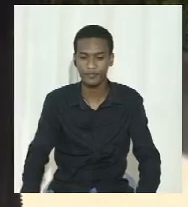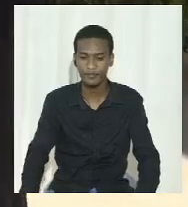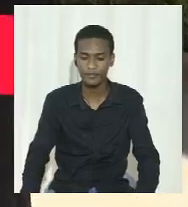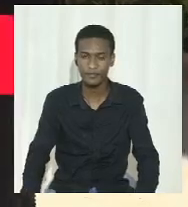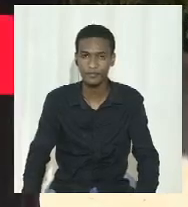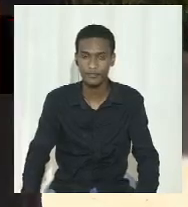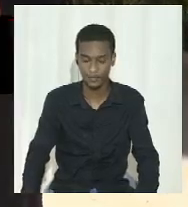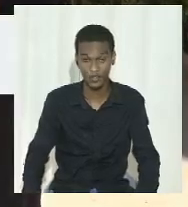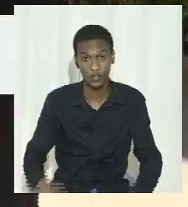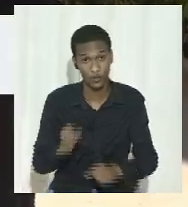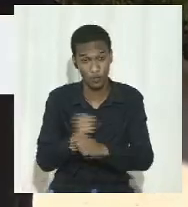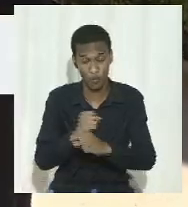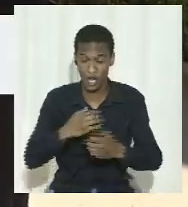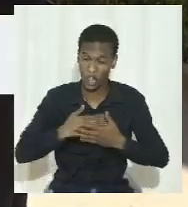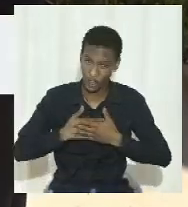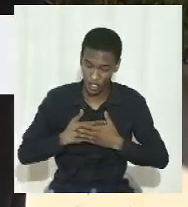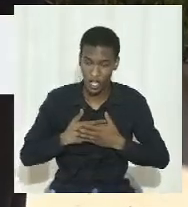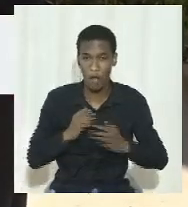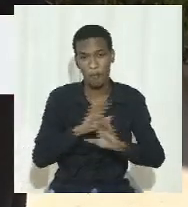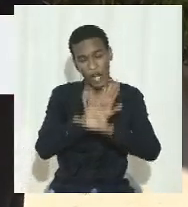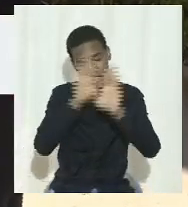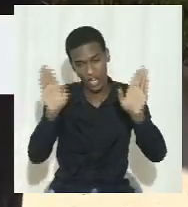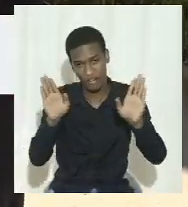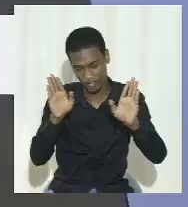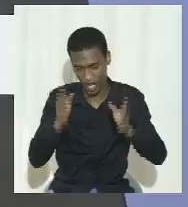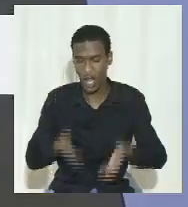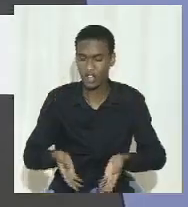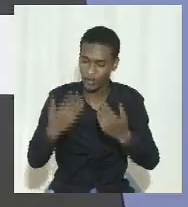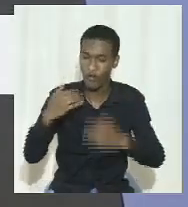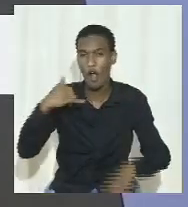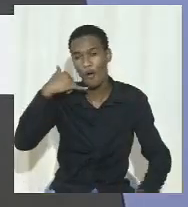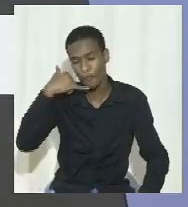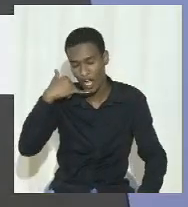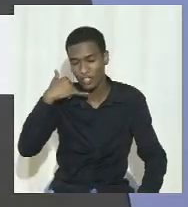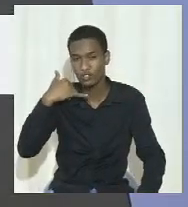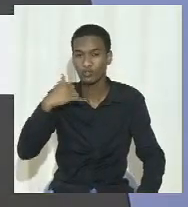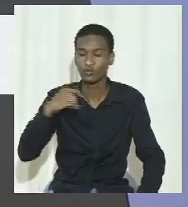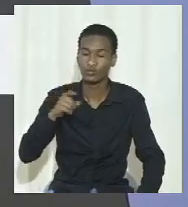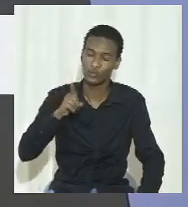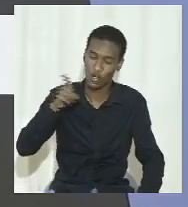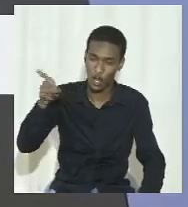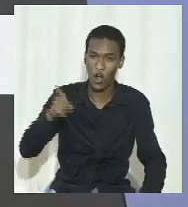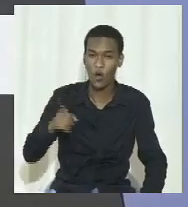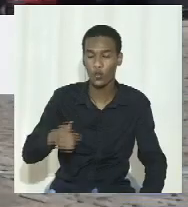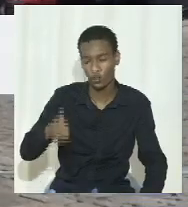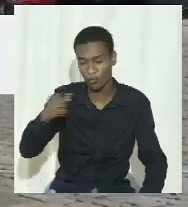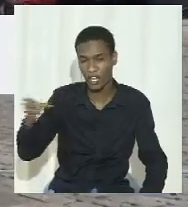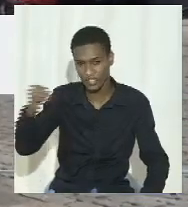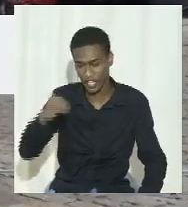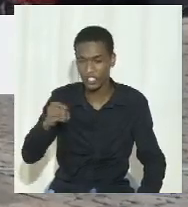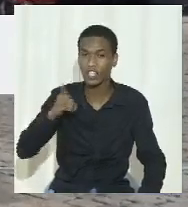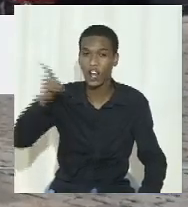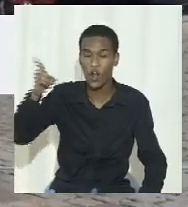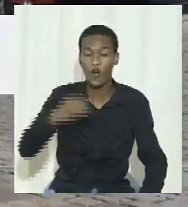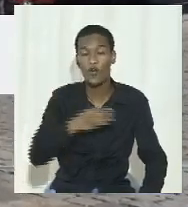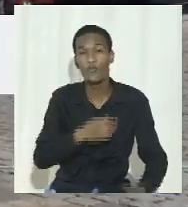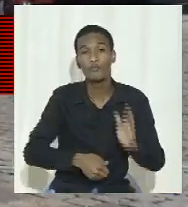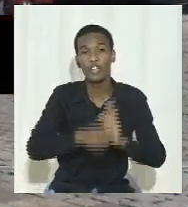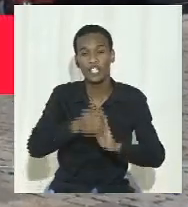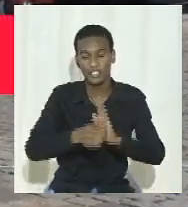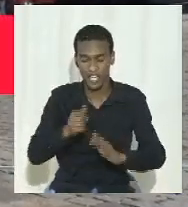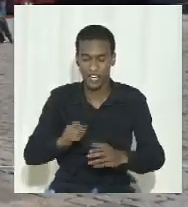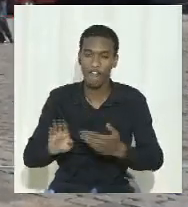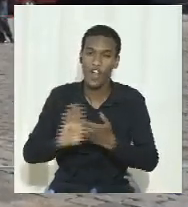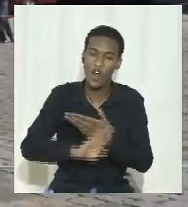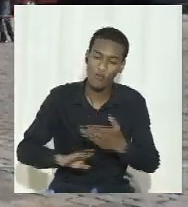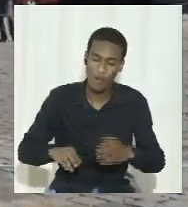an'ireo izay mila fanampim-panazavana dia afaka miantso ny lahara telefonina ny sampandraharaha misahana ny fandraisana mpiasa eo anivon'ny ministeran'ny